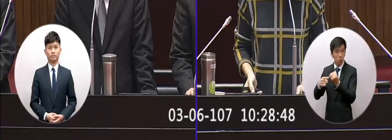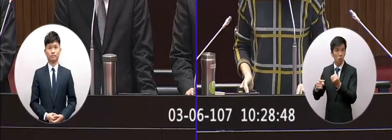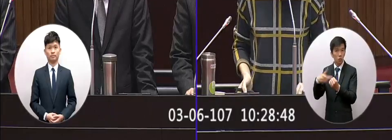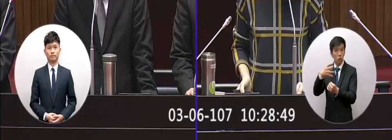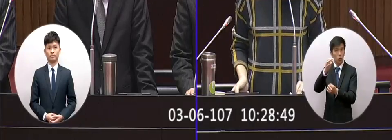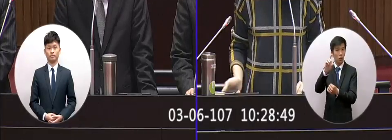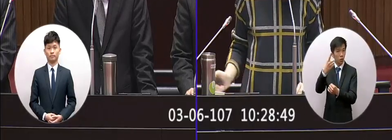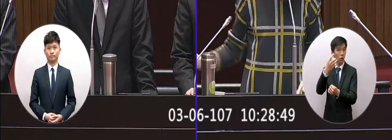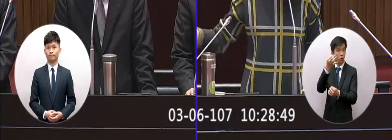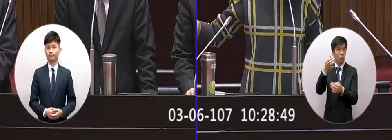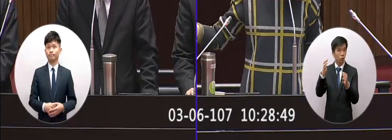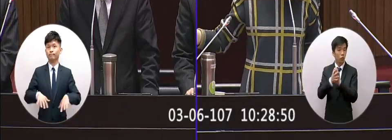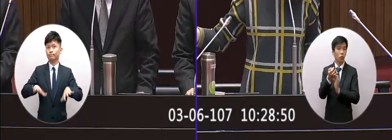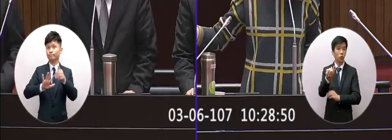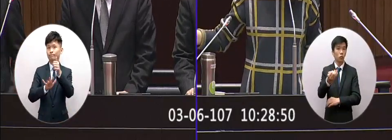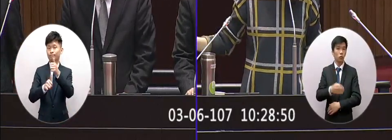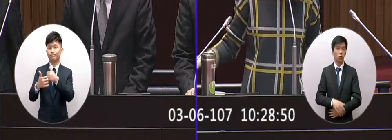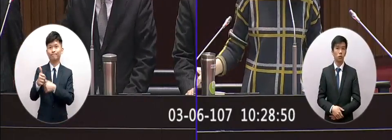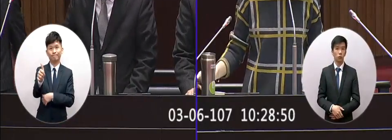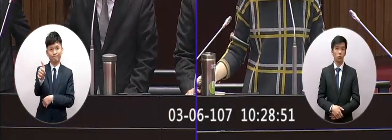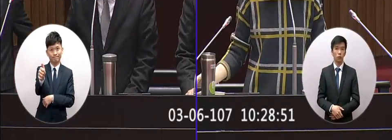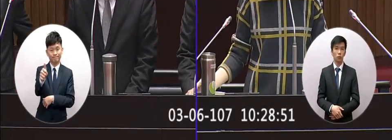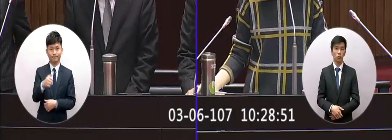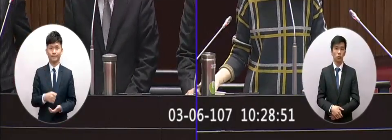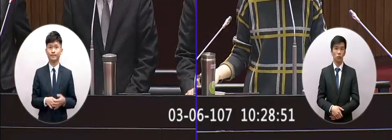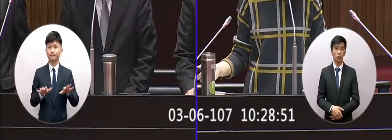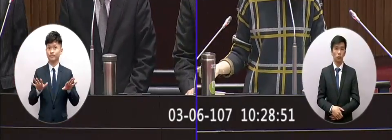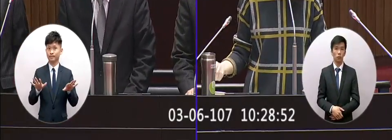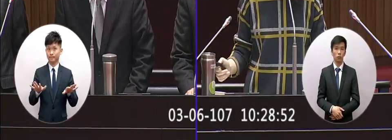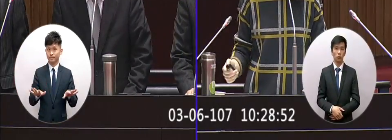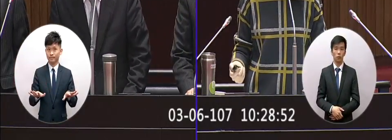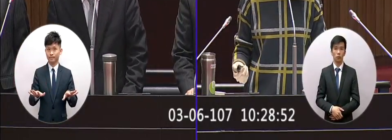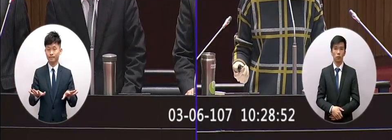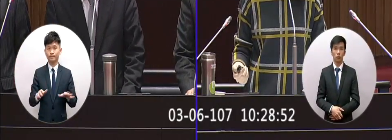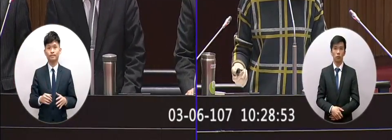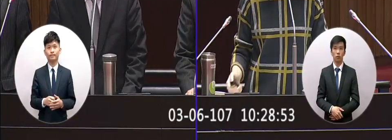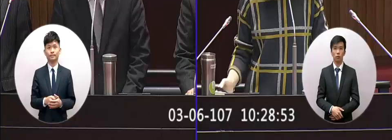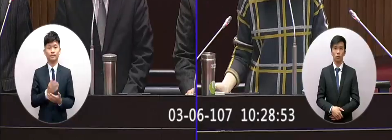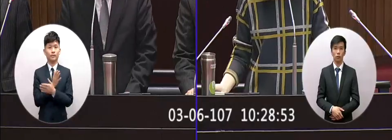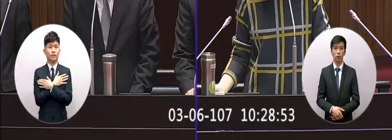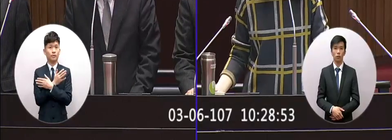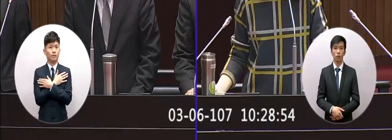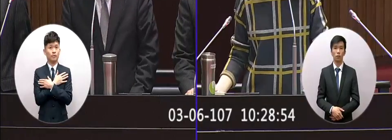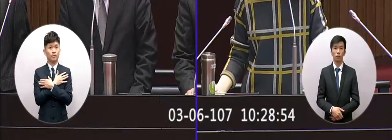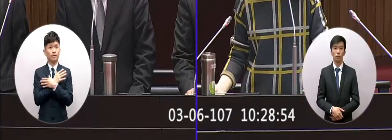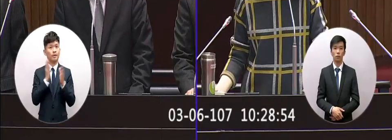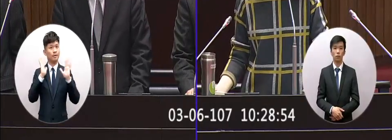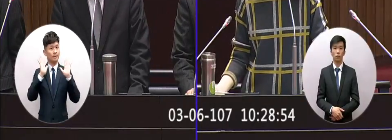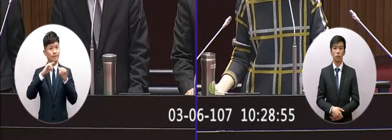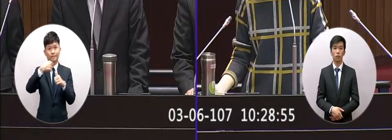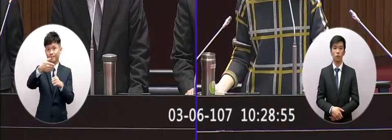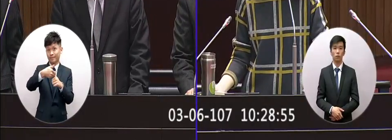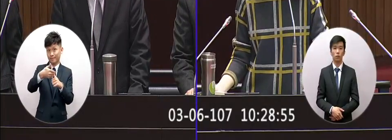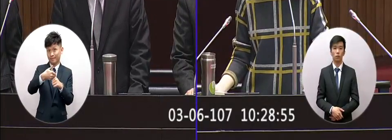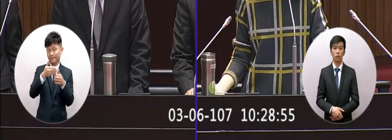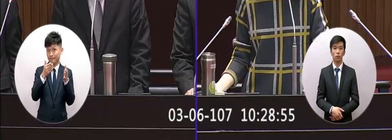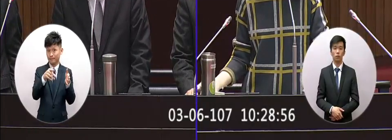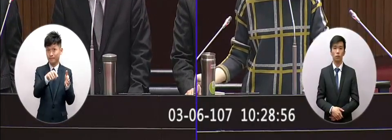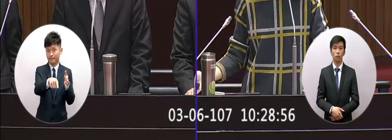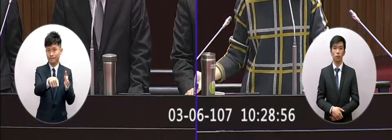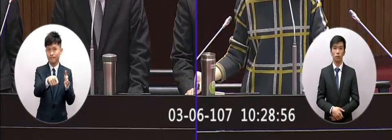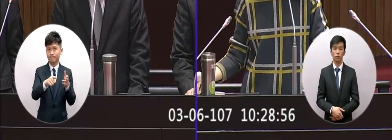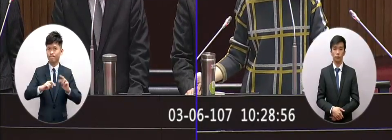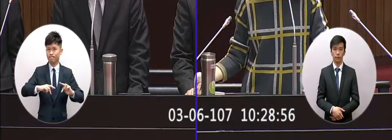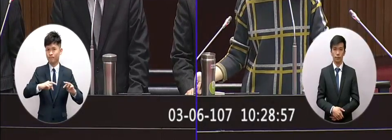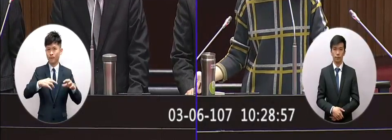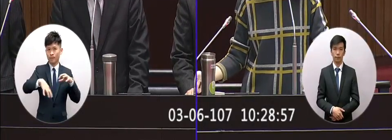来？ 是，感谢洪委员，目前那个幼儿教育，我们在改善